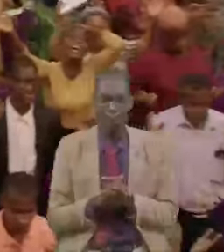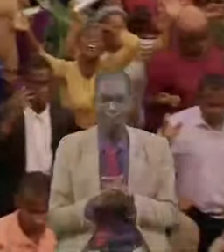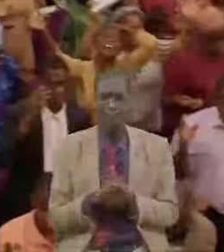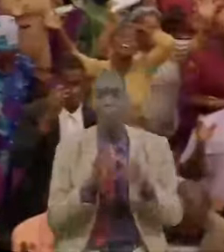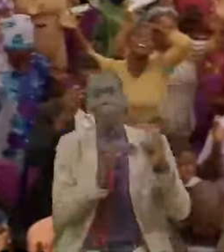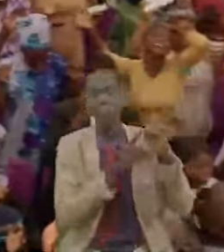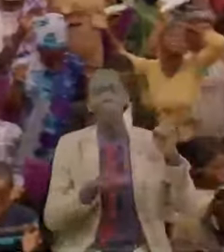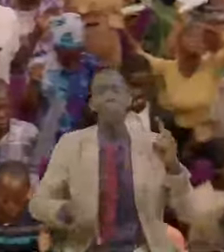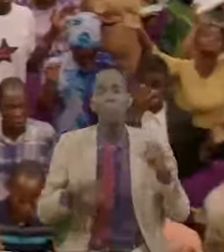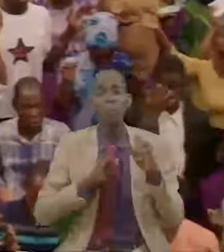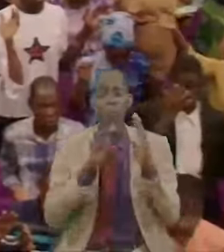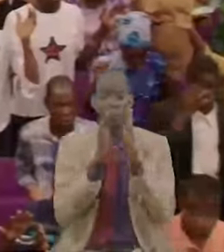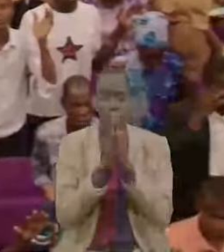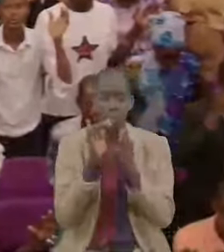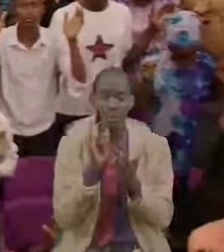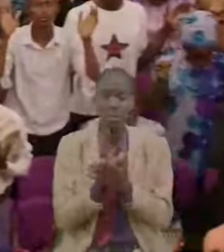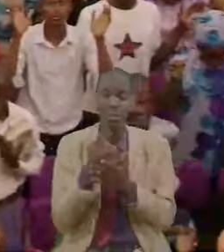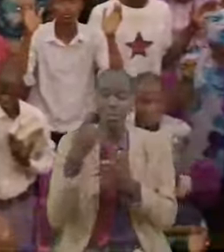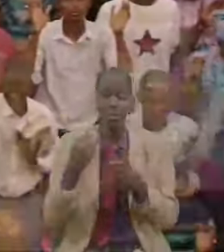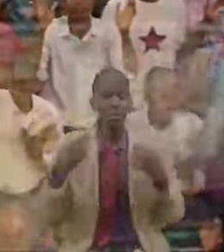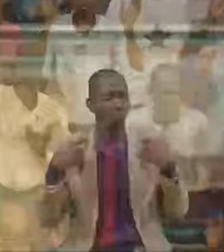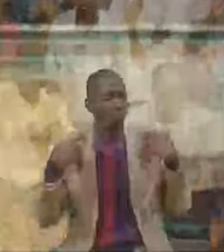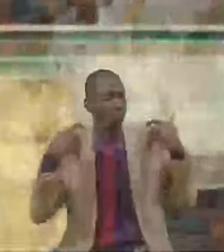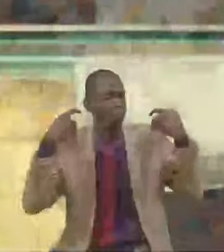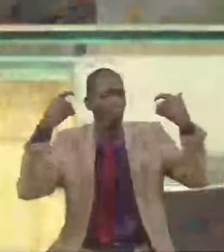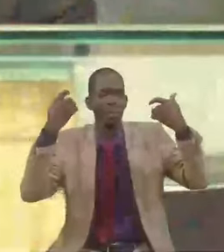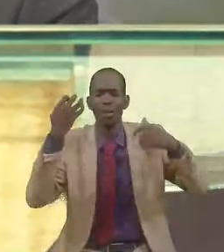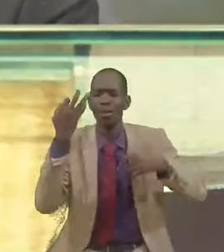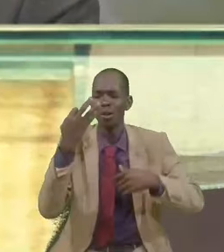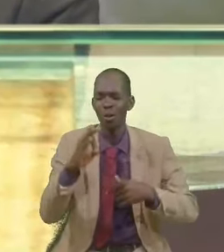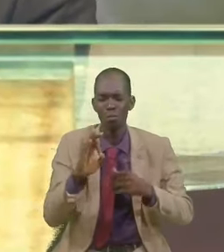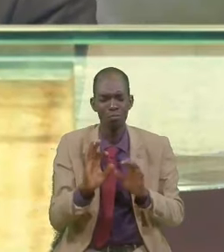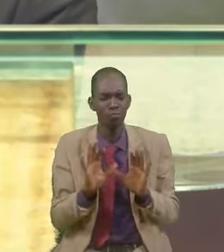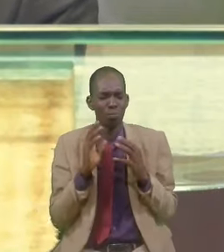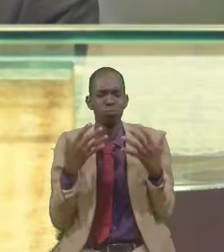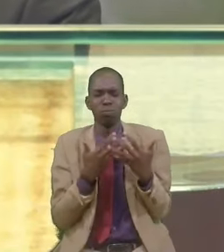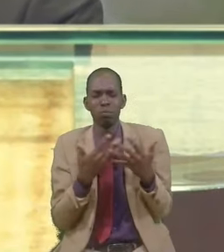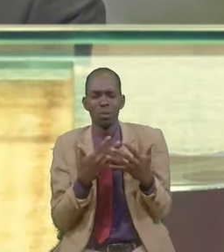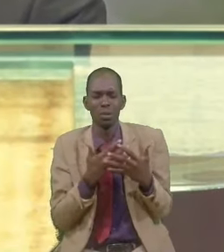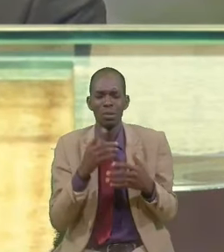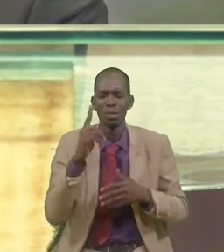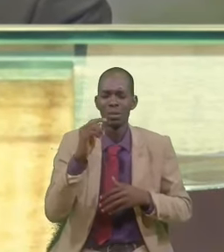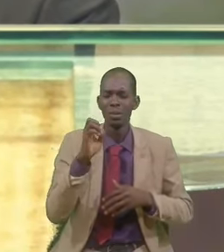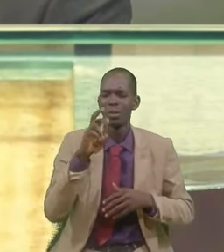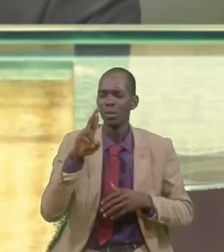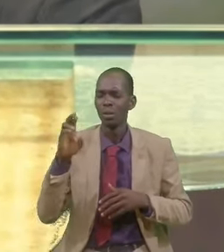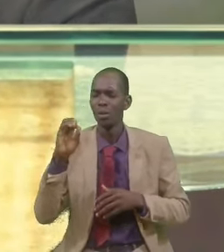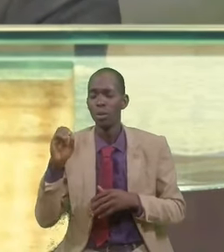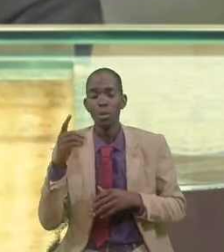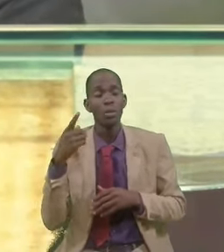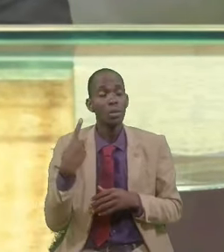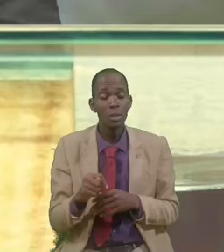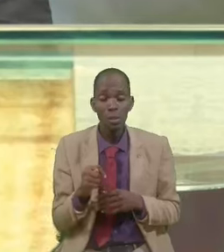Seigneur, je prie que les géants de terreur, le géant de